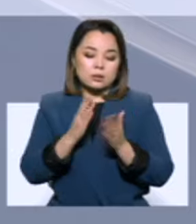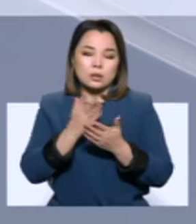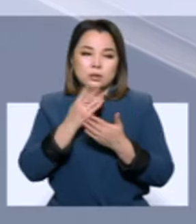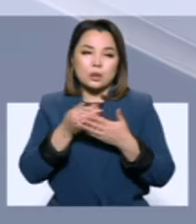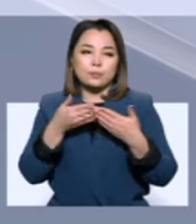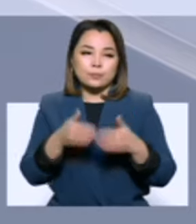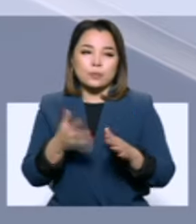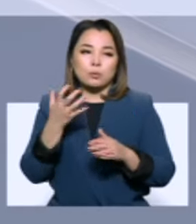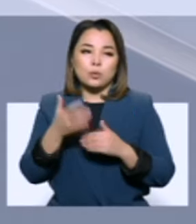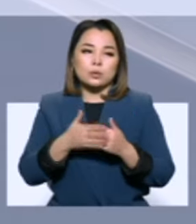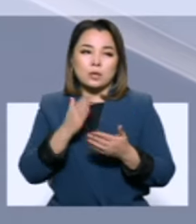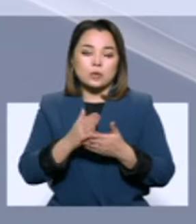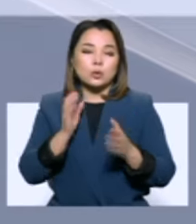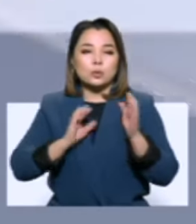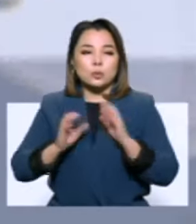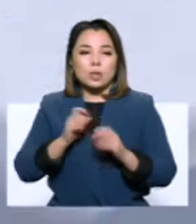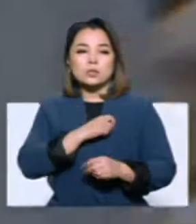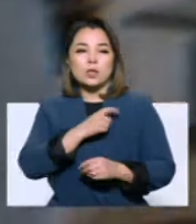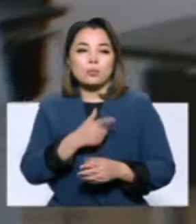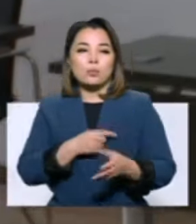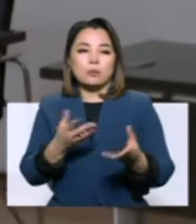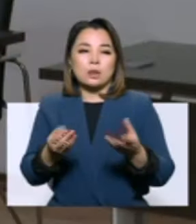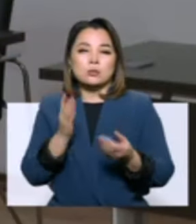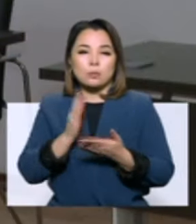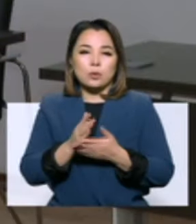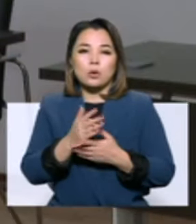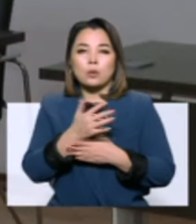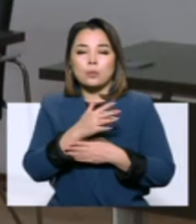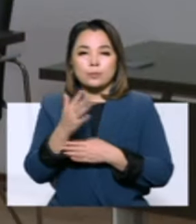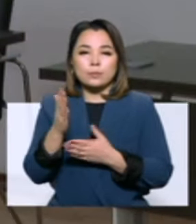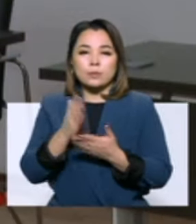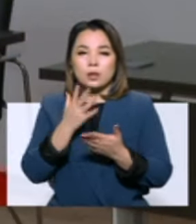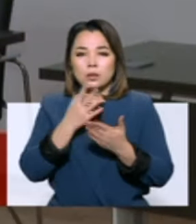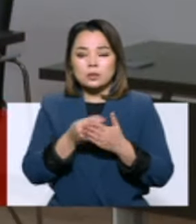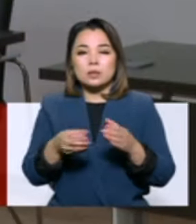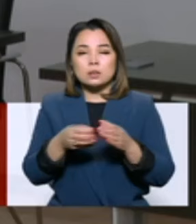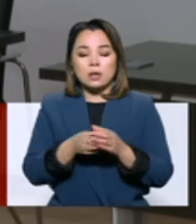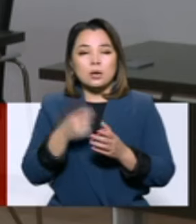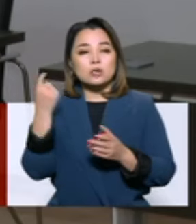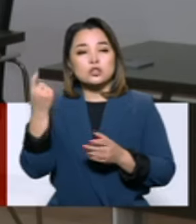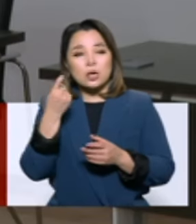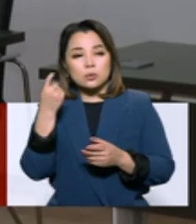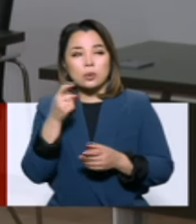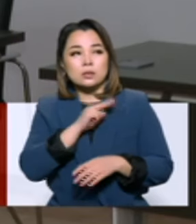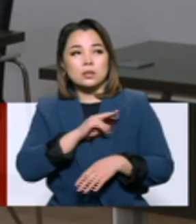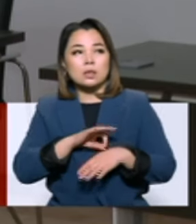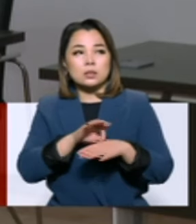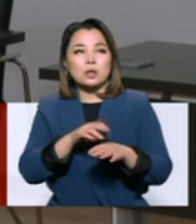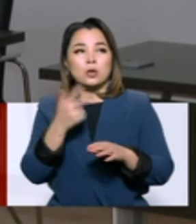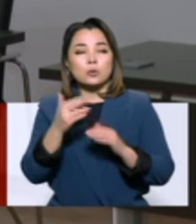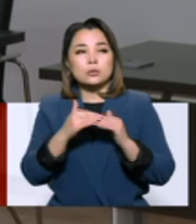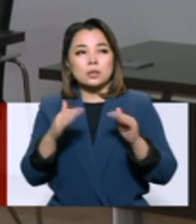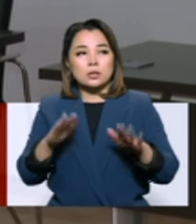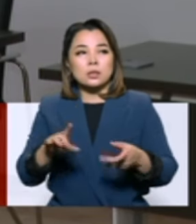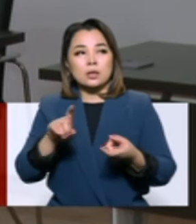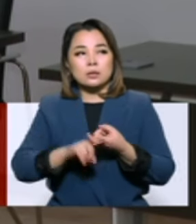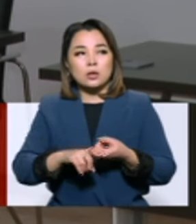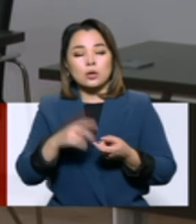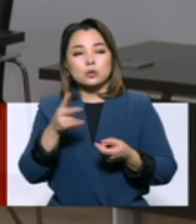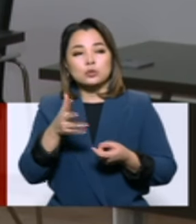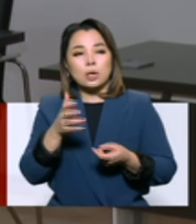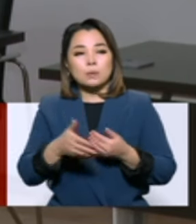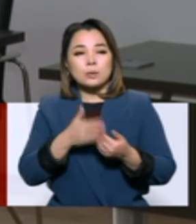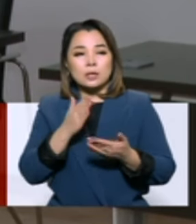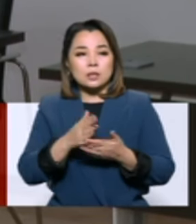биыл 500-ден астам студент диплом алады. Орман шаруашылығы мамандығы бойынша қазіргі уақытта бізде 3 деңгей бойынша 3,5-нан